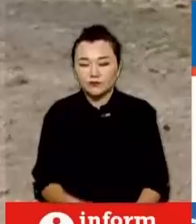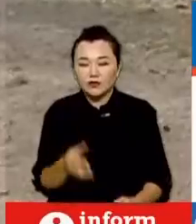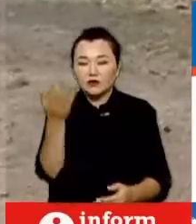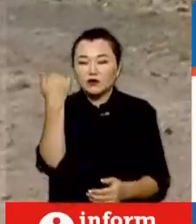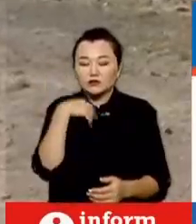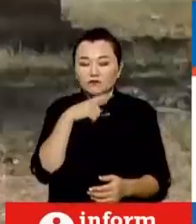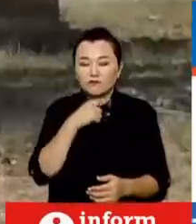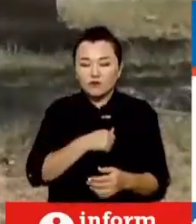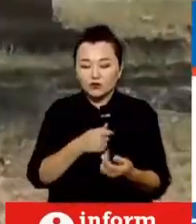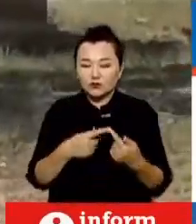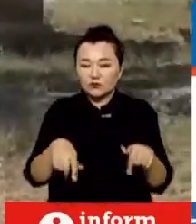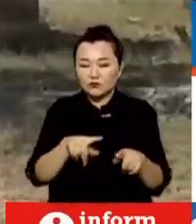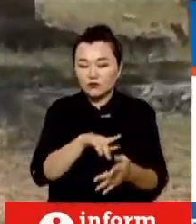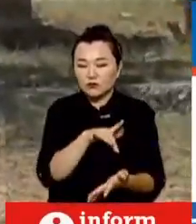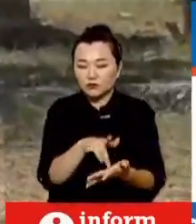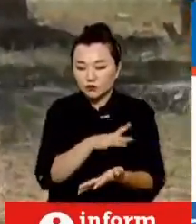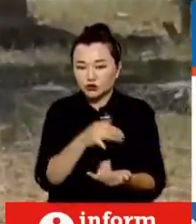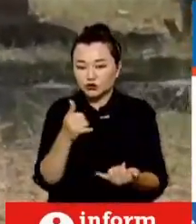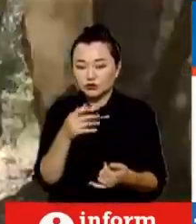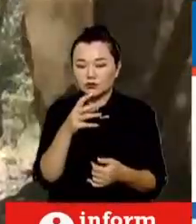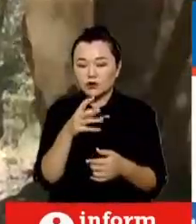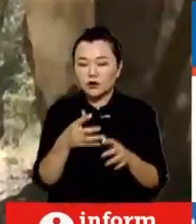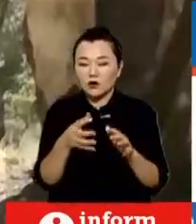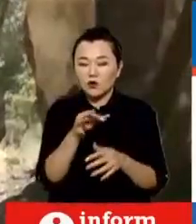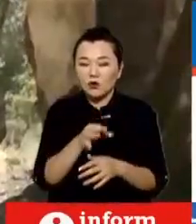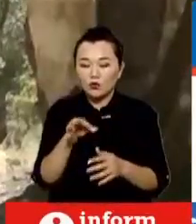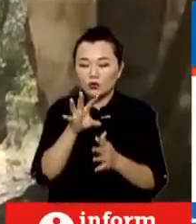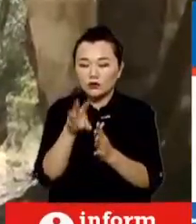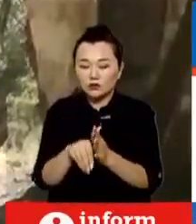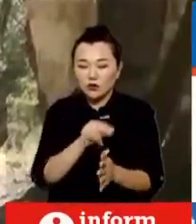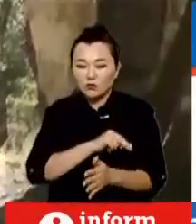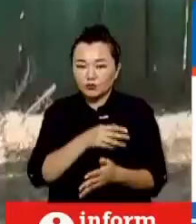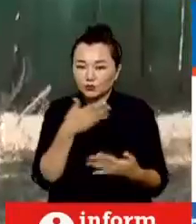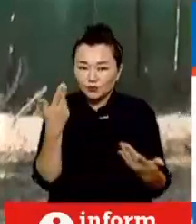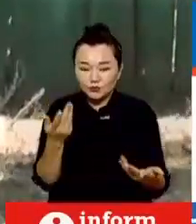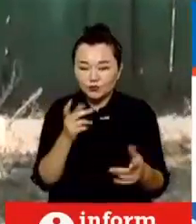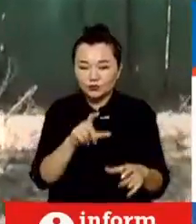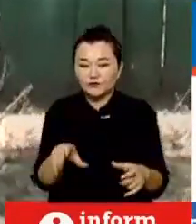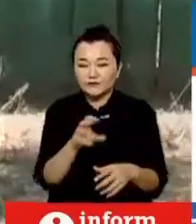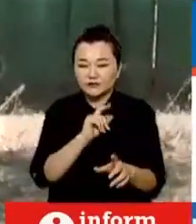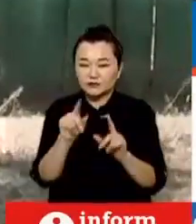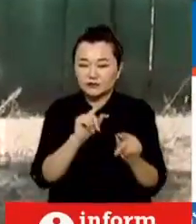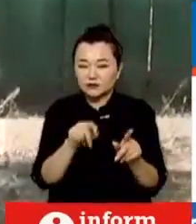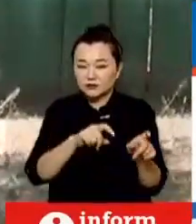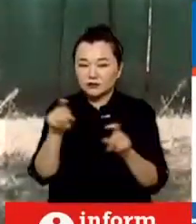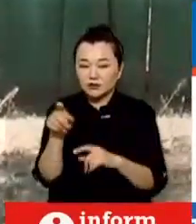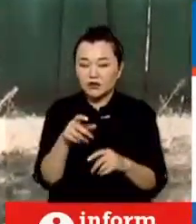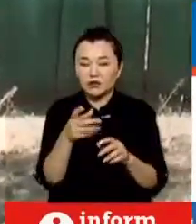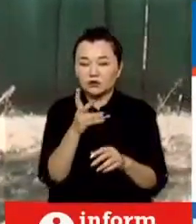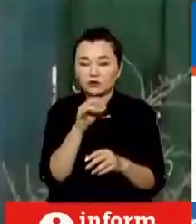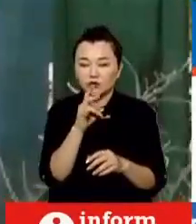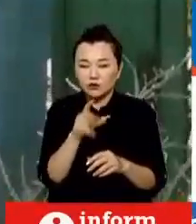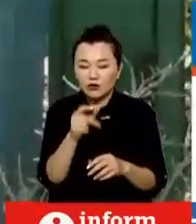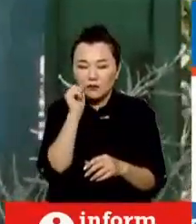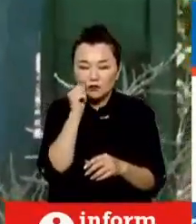Кезінде әскери қалашық болған бұл жер қазір Мұзбел ауылдық округіне қарасты. Жұмыссыздықтан соң жұрт жаппай көшкенде Нұргүл әже жұртта қалған. Қазір 10